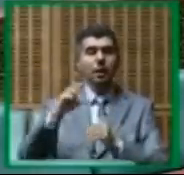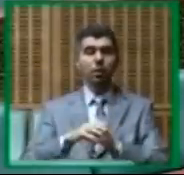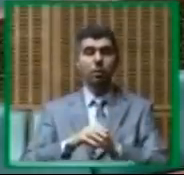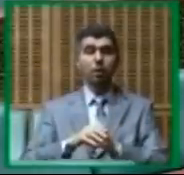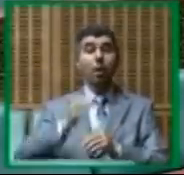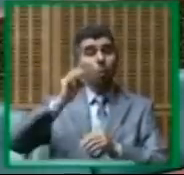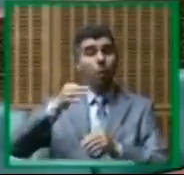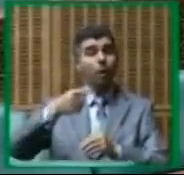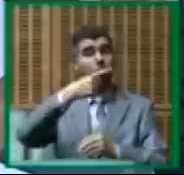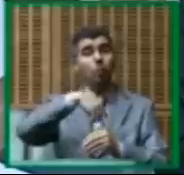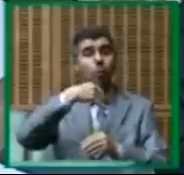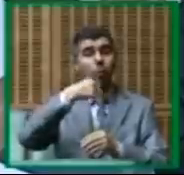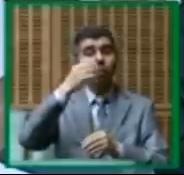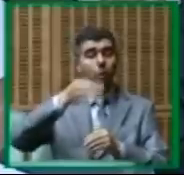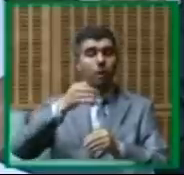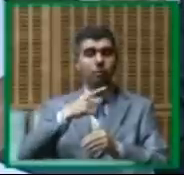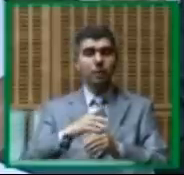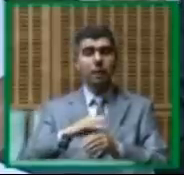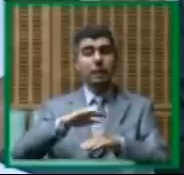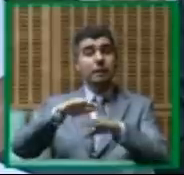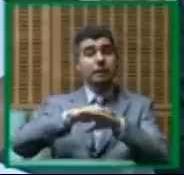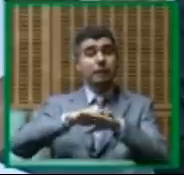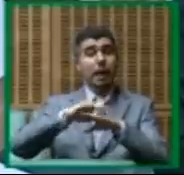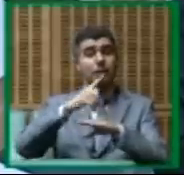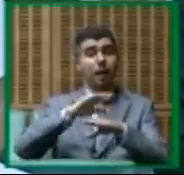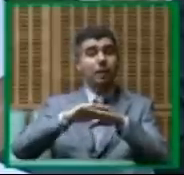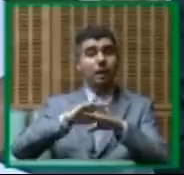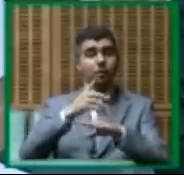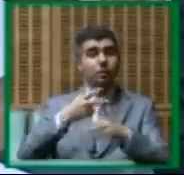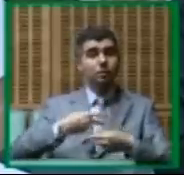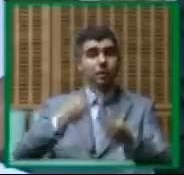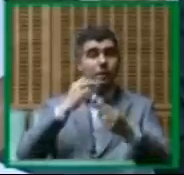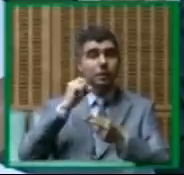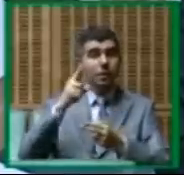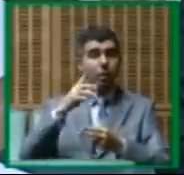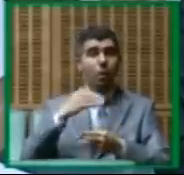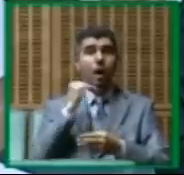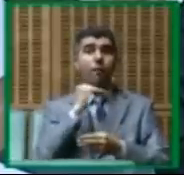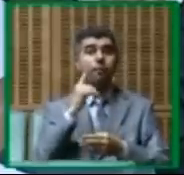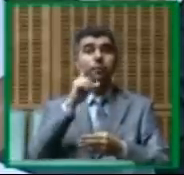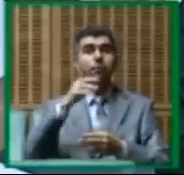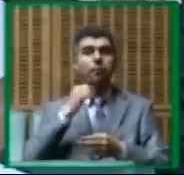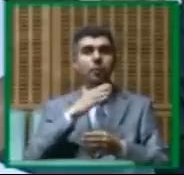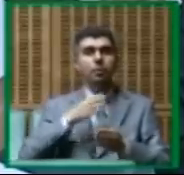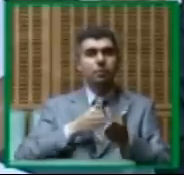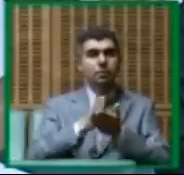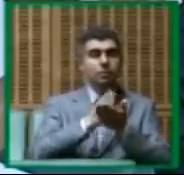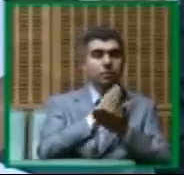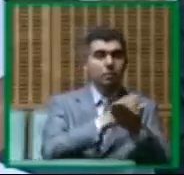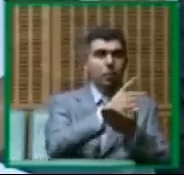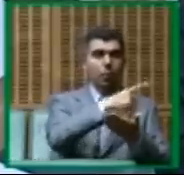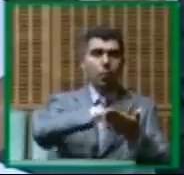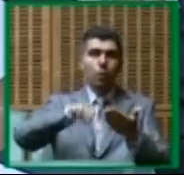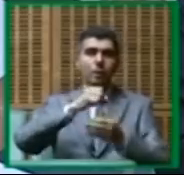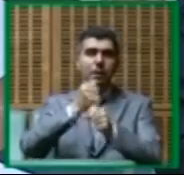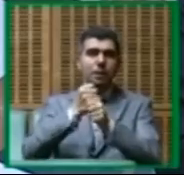مهمة. ثانيا مواصلة ديال السياسة ديال الاستراتيجيات القطاعية بما فيها تسريع وتيرة استراتيجيات يا إما جديدة